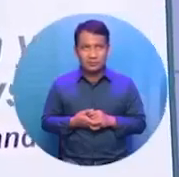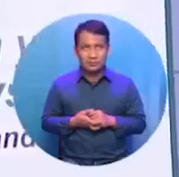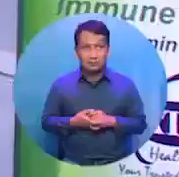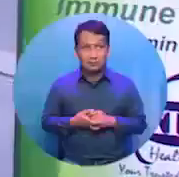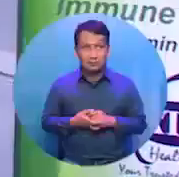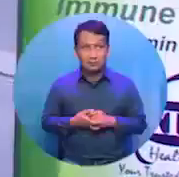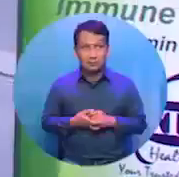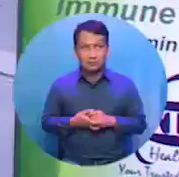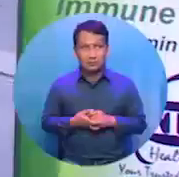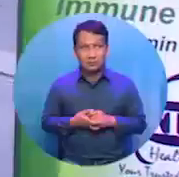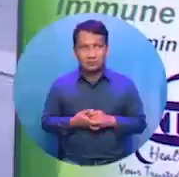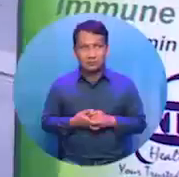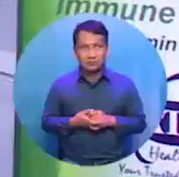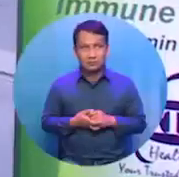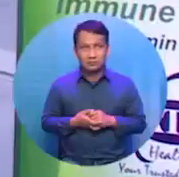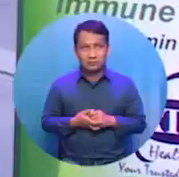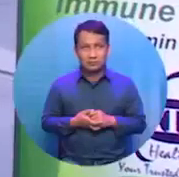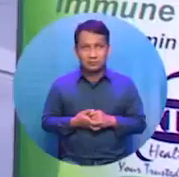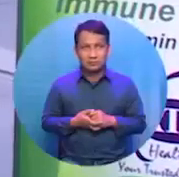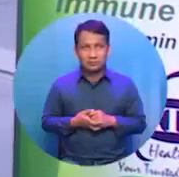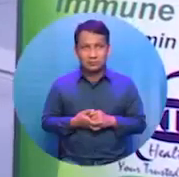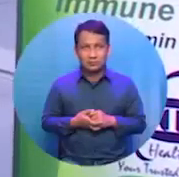Nanonood.